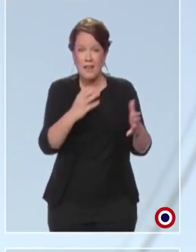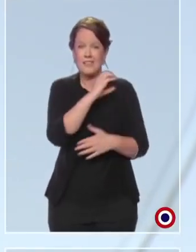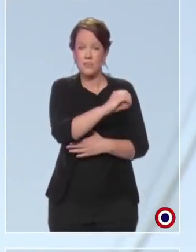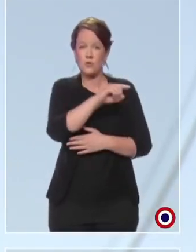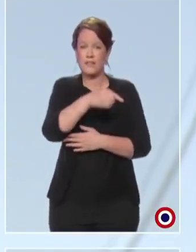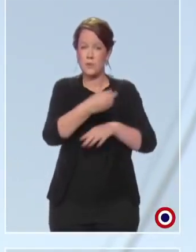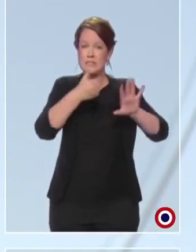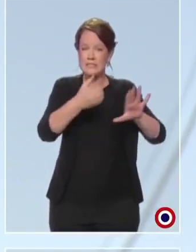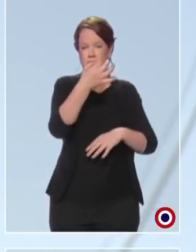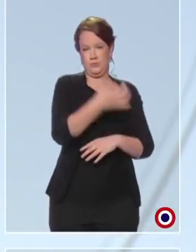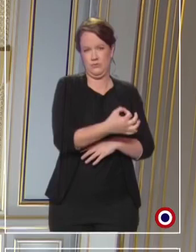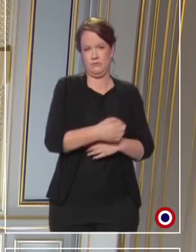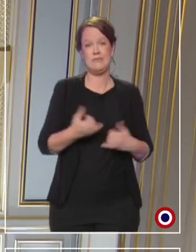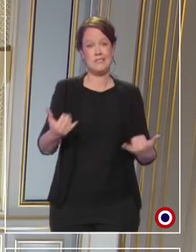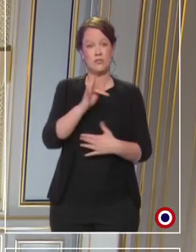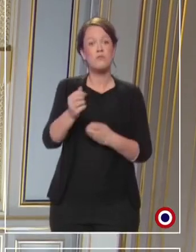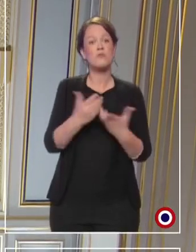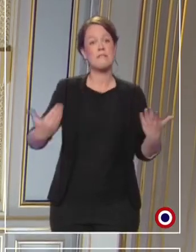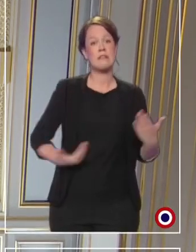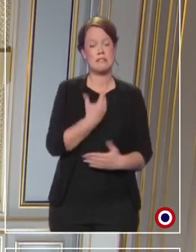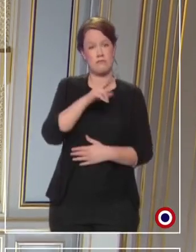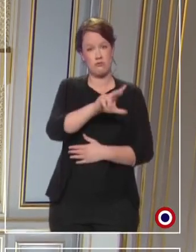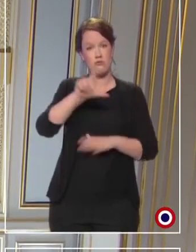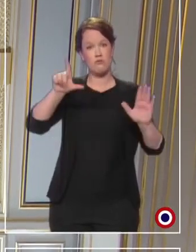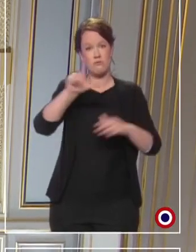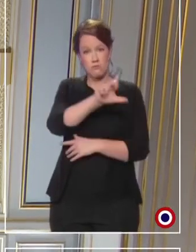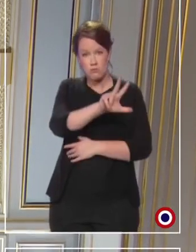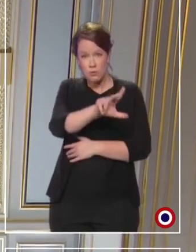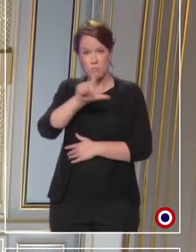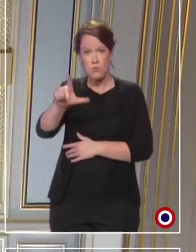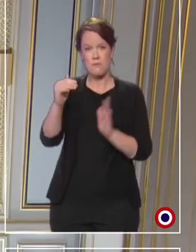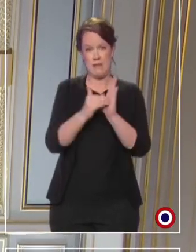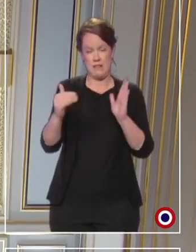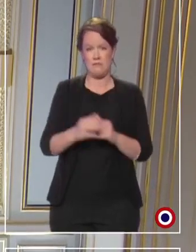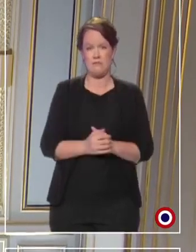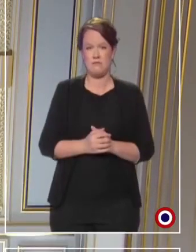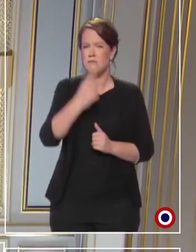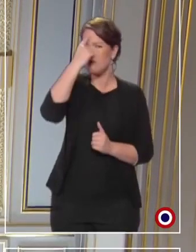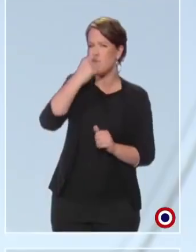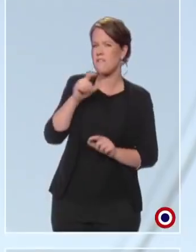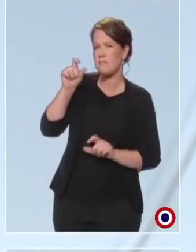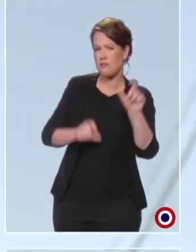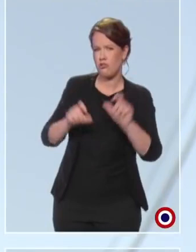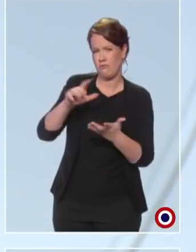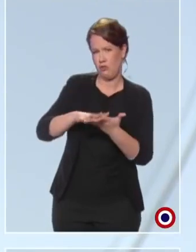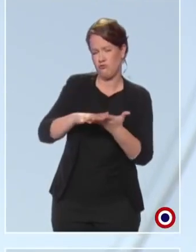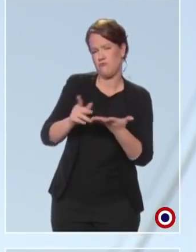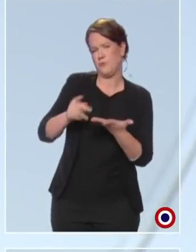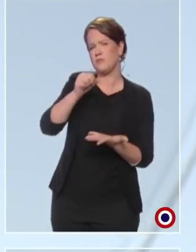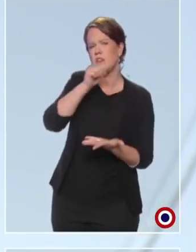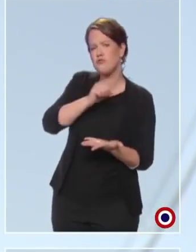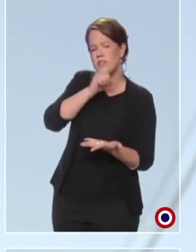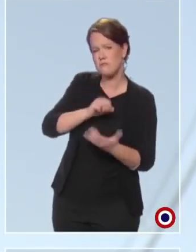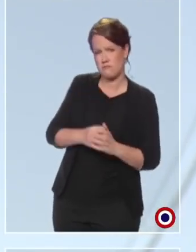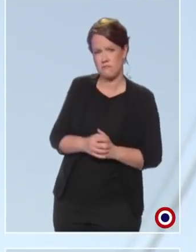il tue plus tôt les gens qui sont plus âgés c'est vrai que 90% des gens qui sont